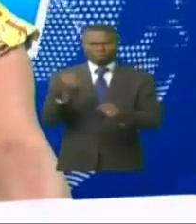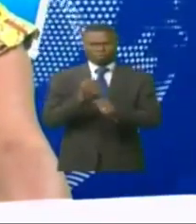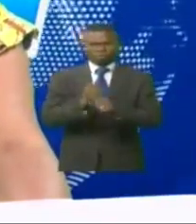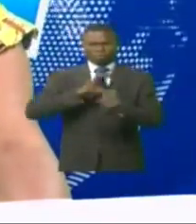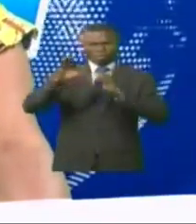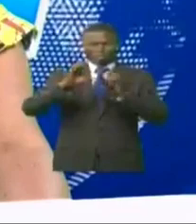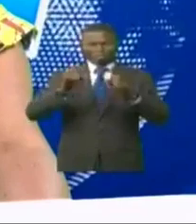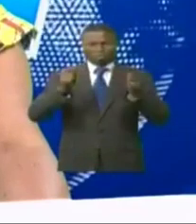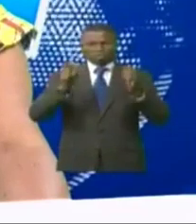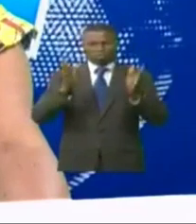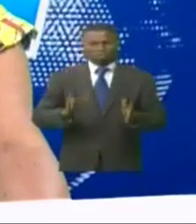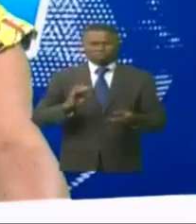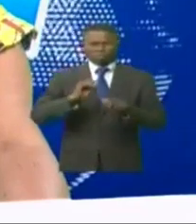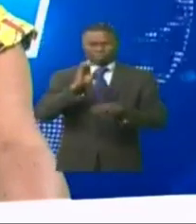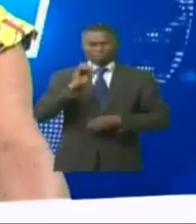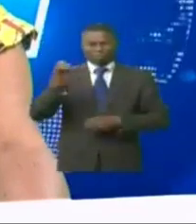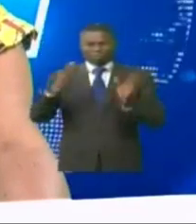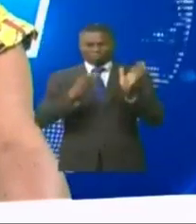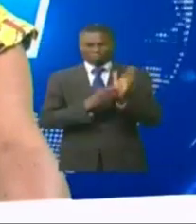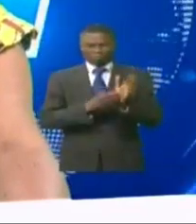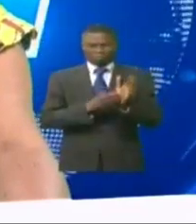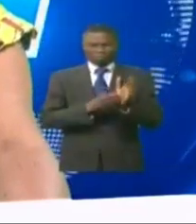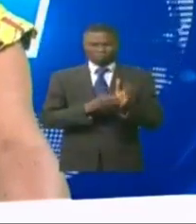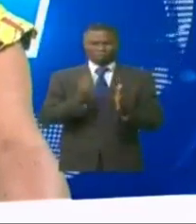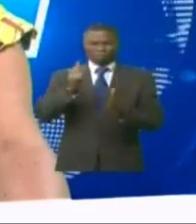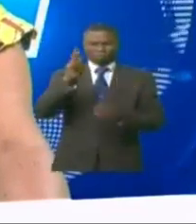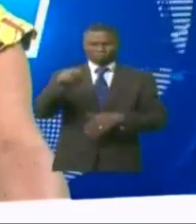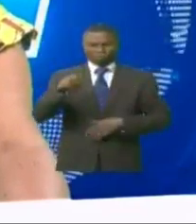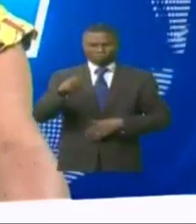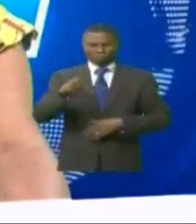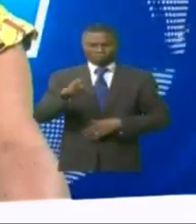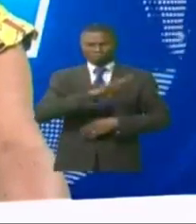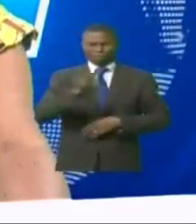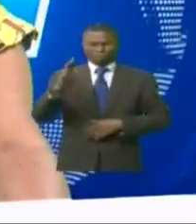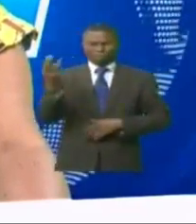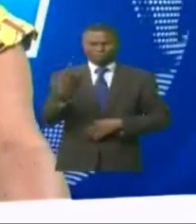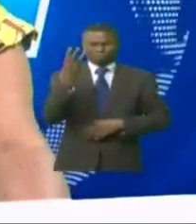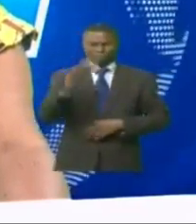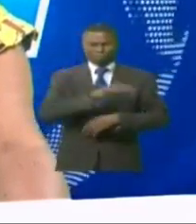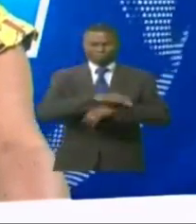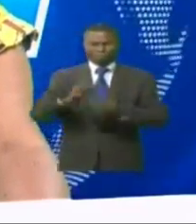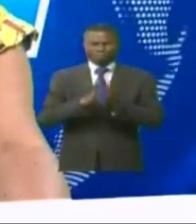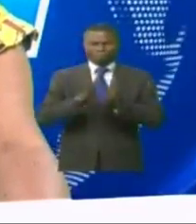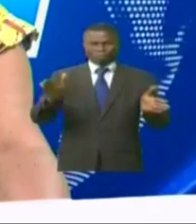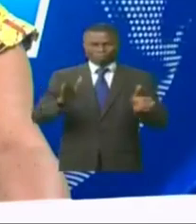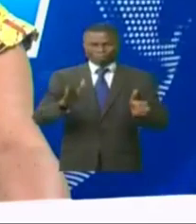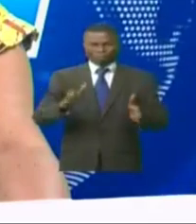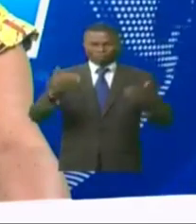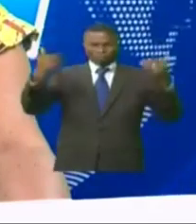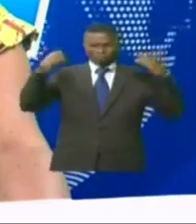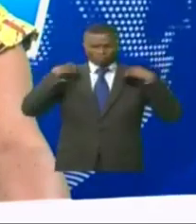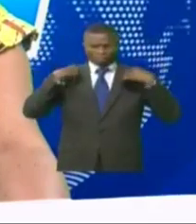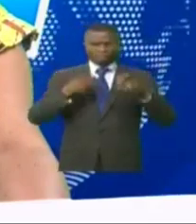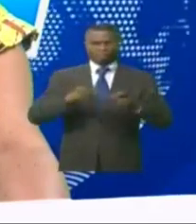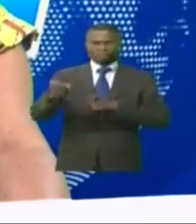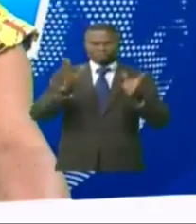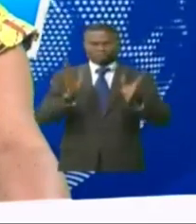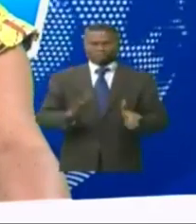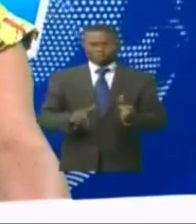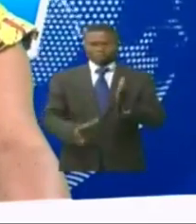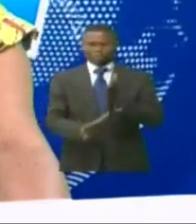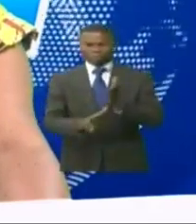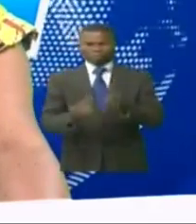de presse numéro 009 ARSP 2023, la direction générale de l'autorité de régulation de la